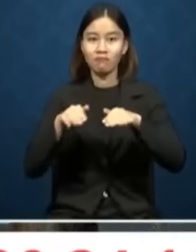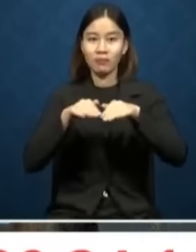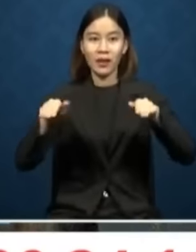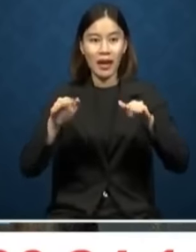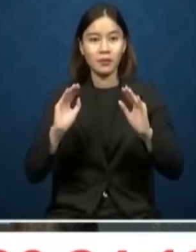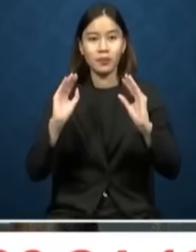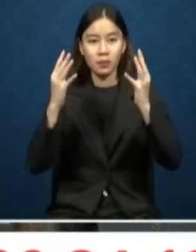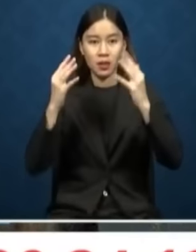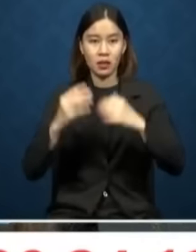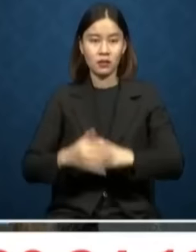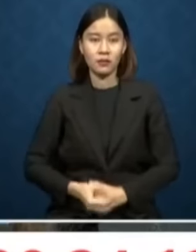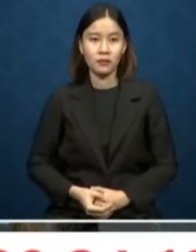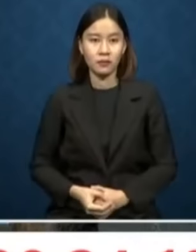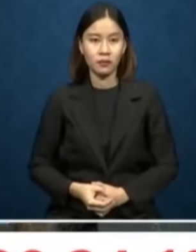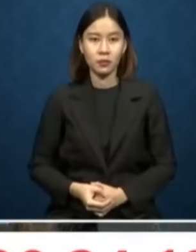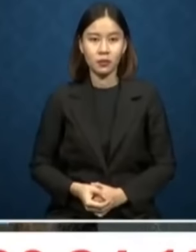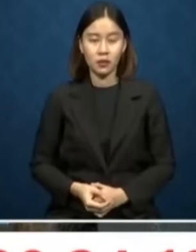าน